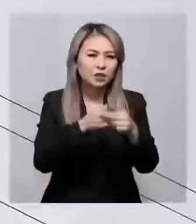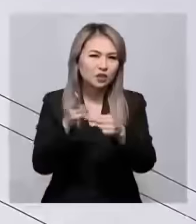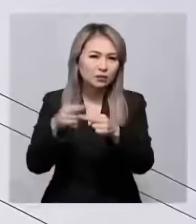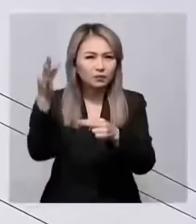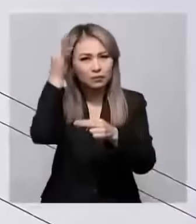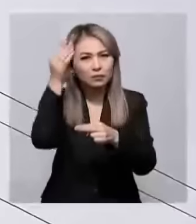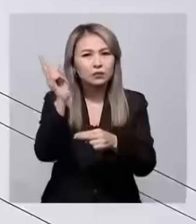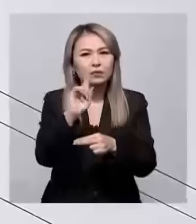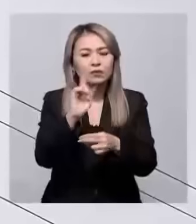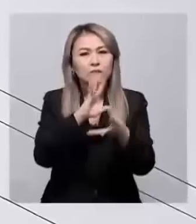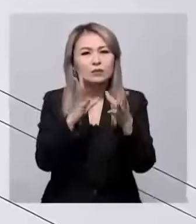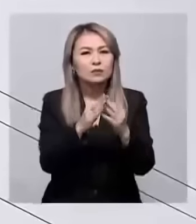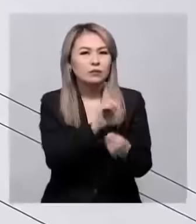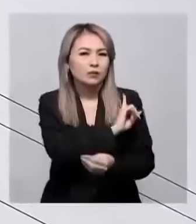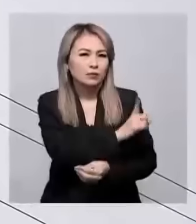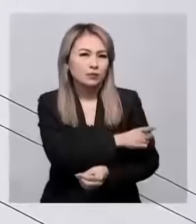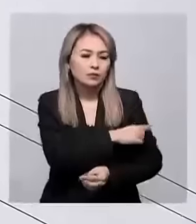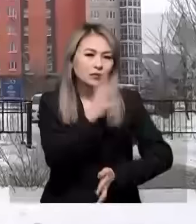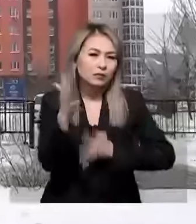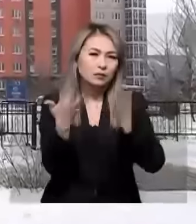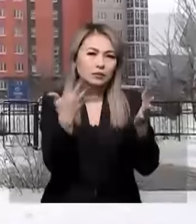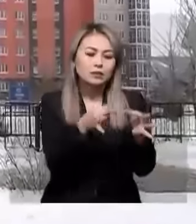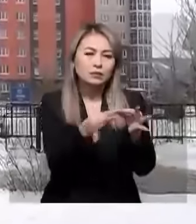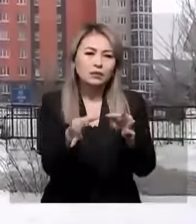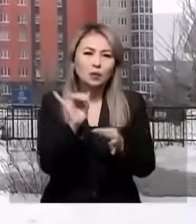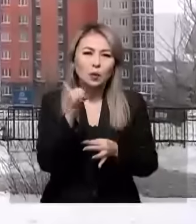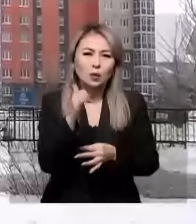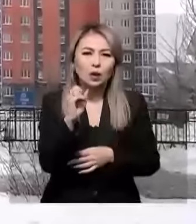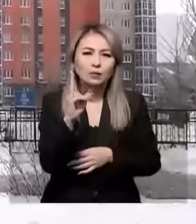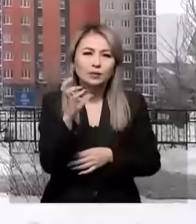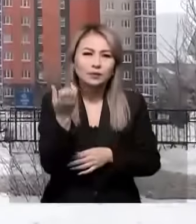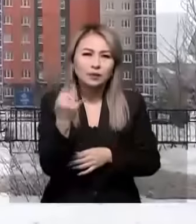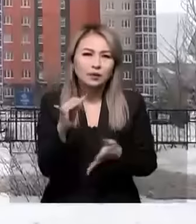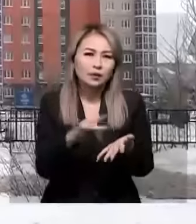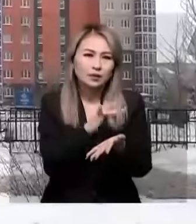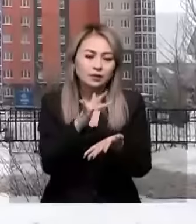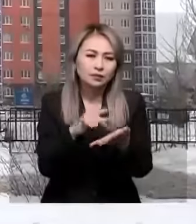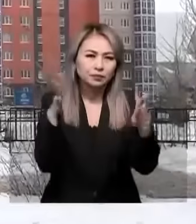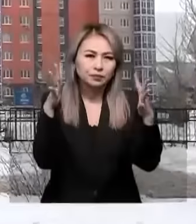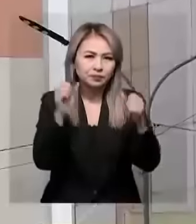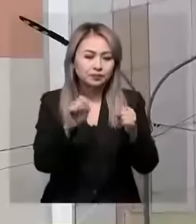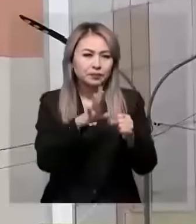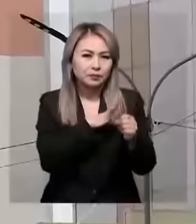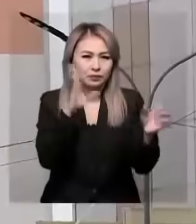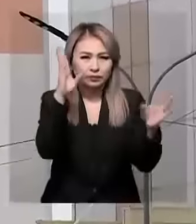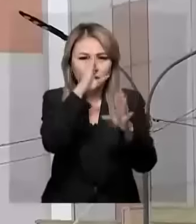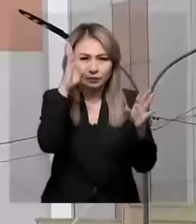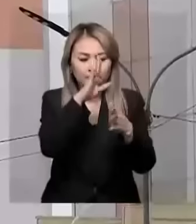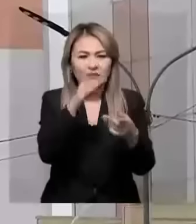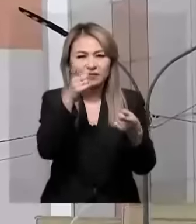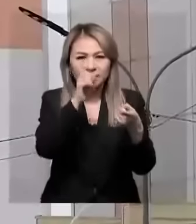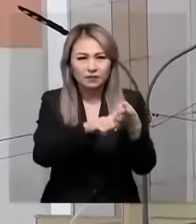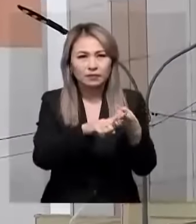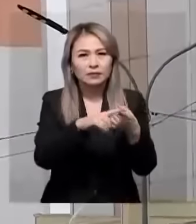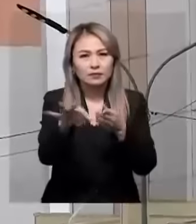Естеріңізге салайық, өңірде қатты жел соғып, бес аудан және Орал мен Ақсай қалалары жарықтан ажырап қалды. Ауа райының қолайсыздығына